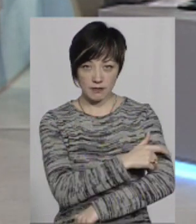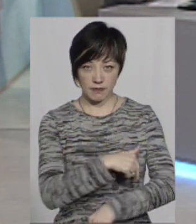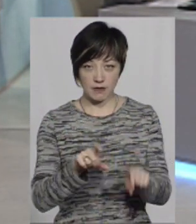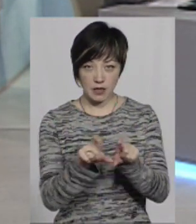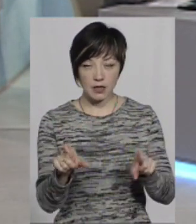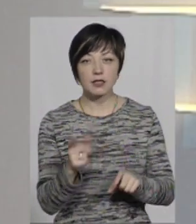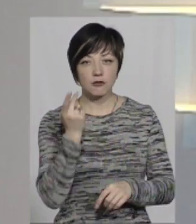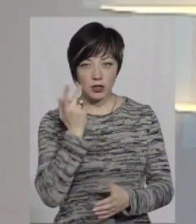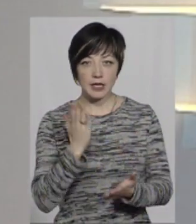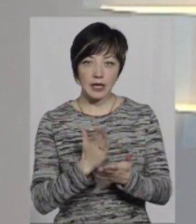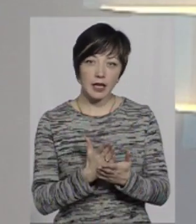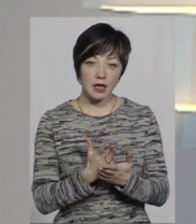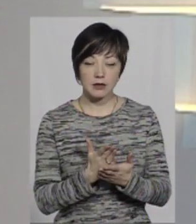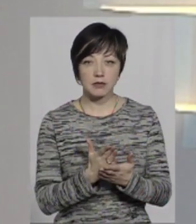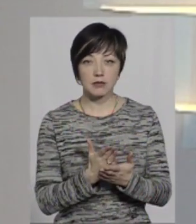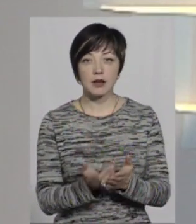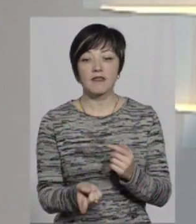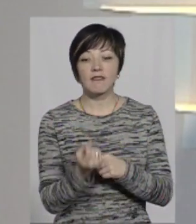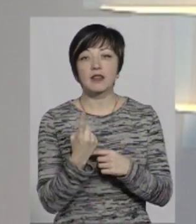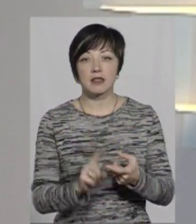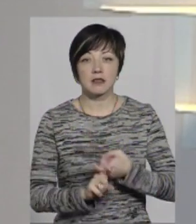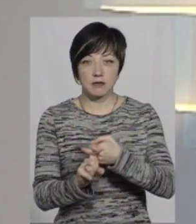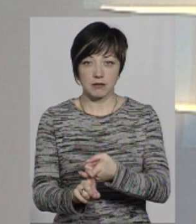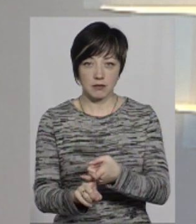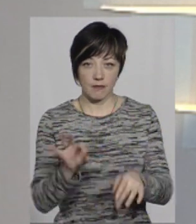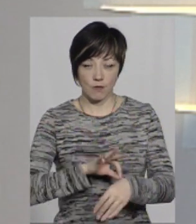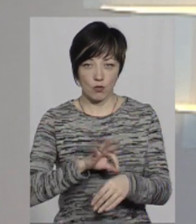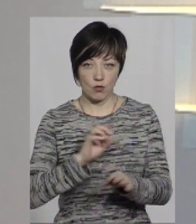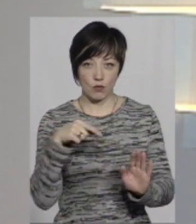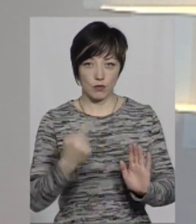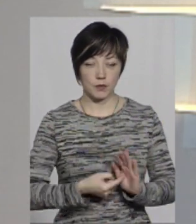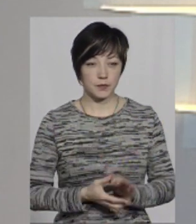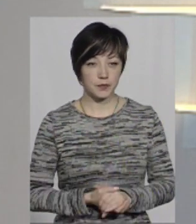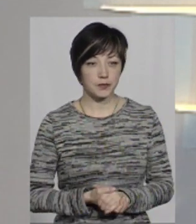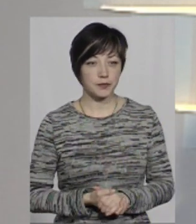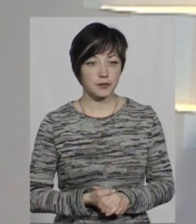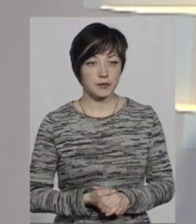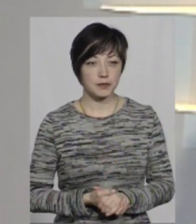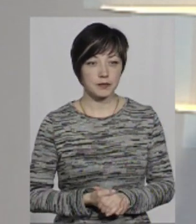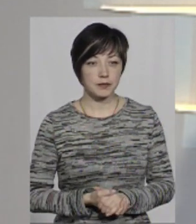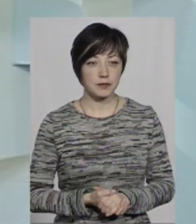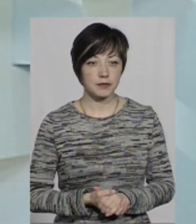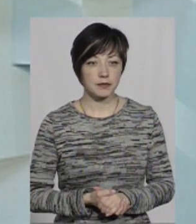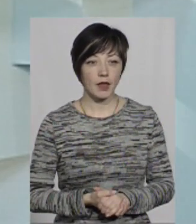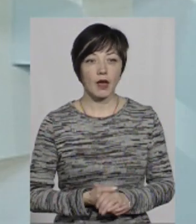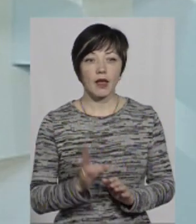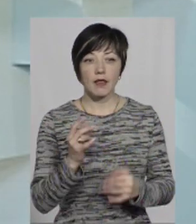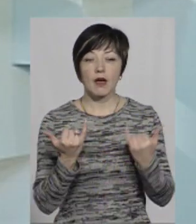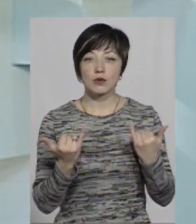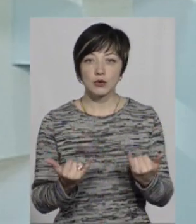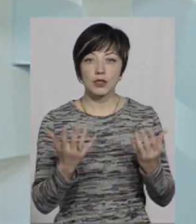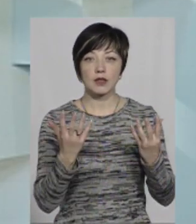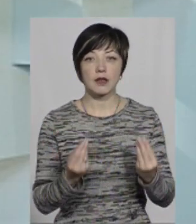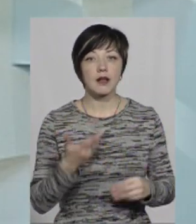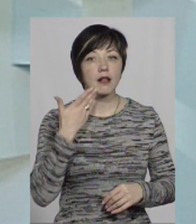зазвичай є версії, від кого вони підхопили от цю інфекцію? Ну, на сьогоднішній день,